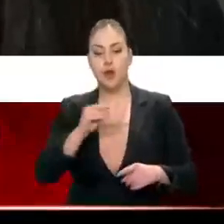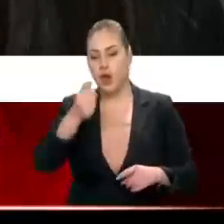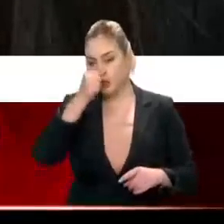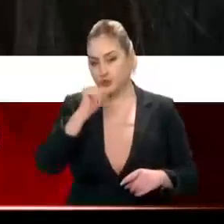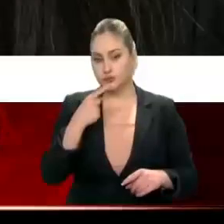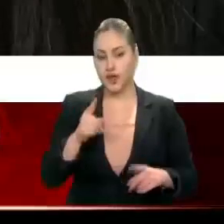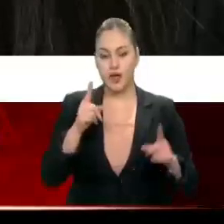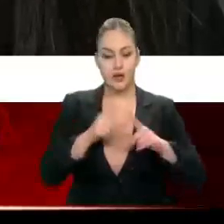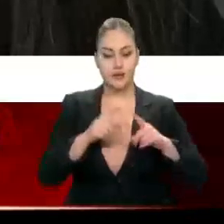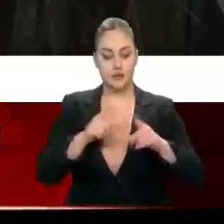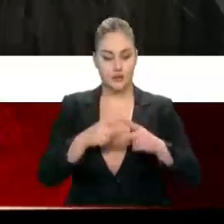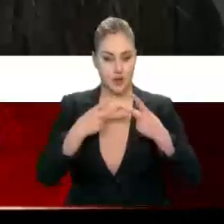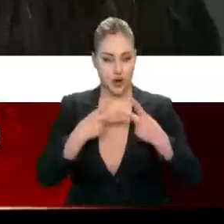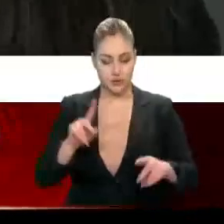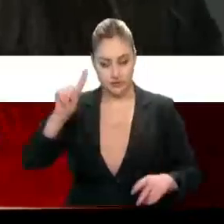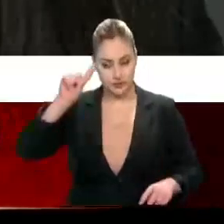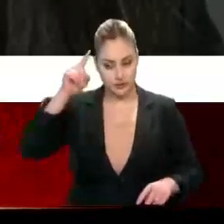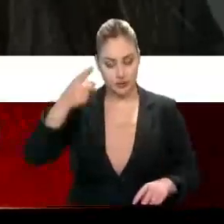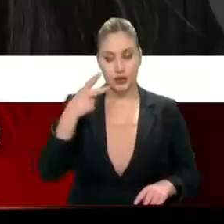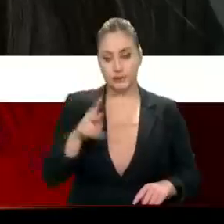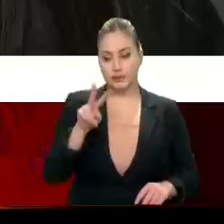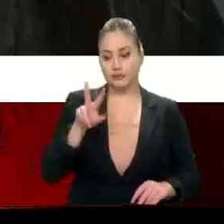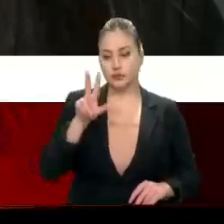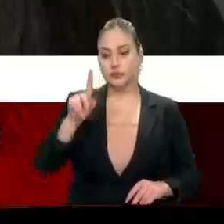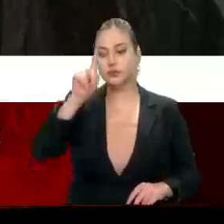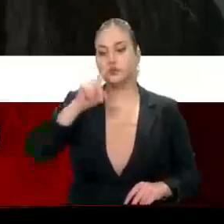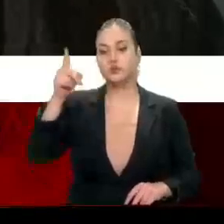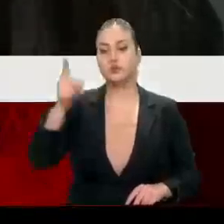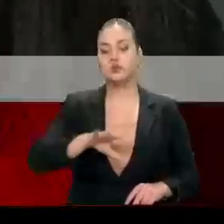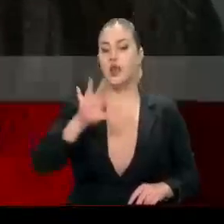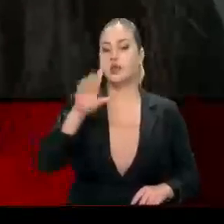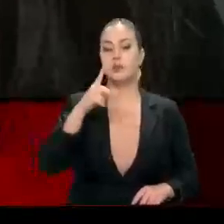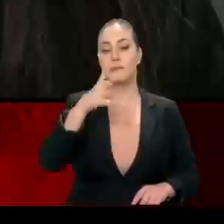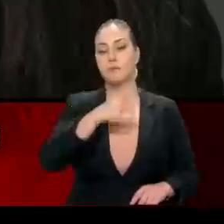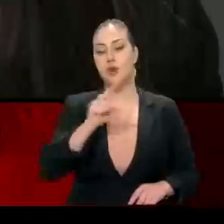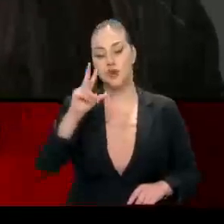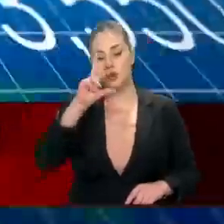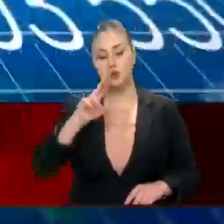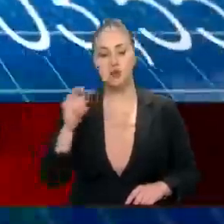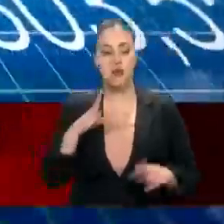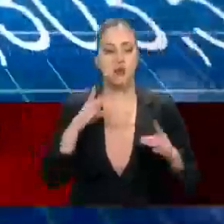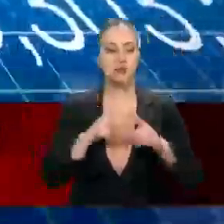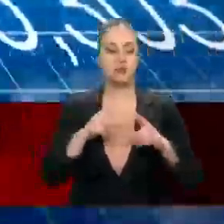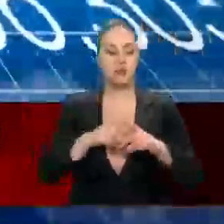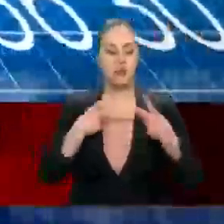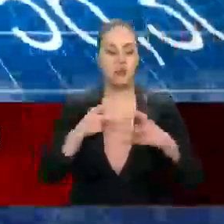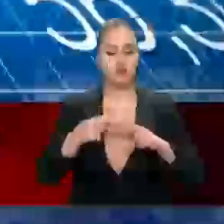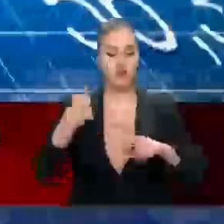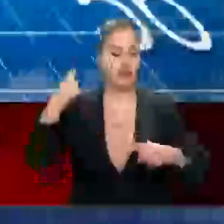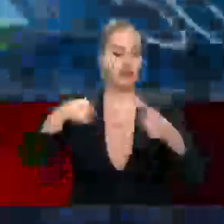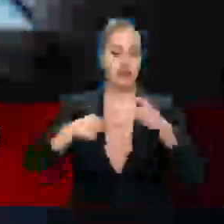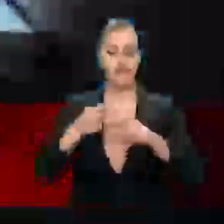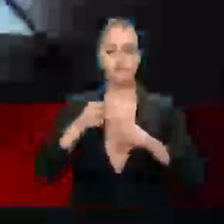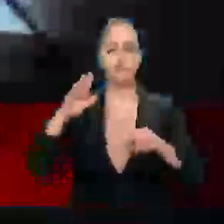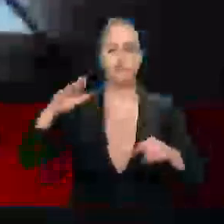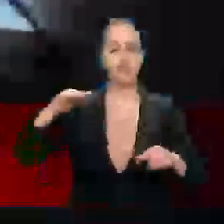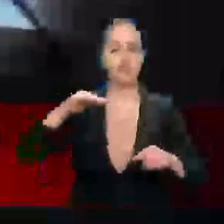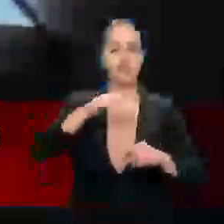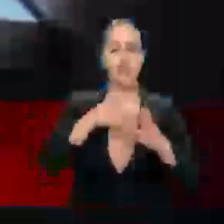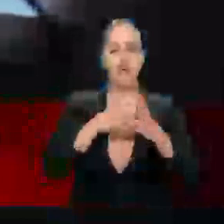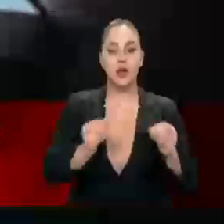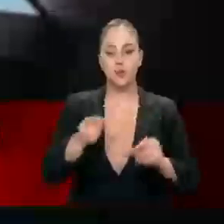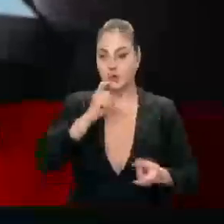hesap açılmıştı. Sadece 2023'te bunun %50'si 1 milyon 300 tane hesap açıldı. Ama geçen hafta borsa ciddi kayıplar yaşadı.